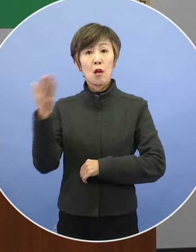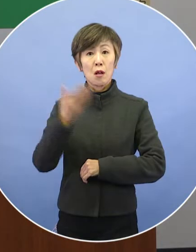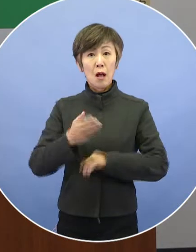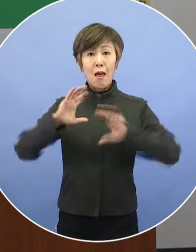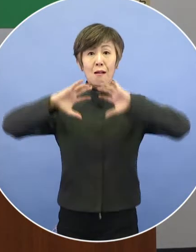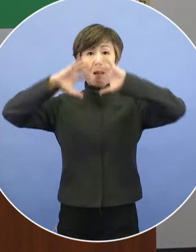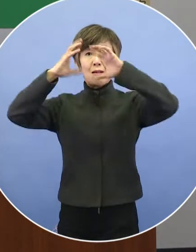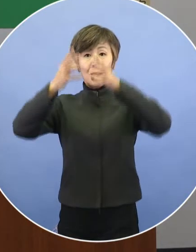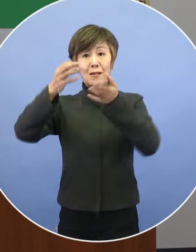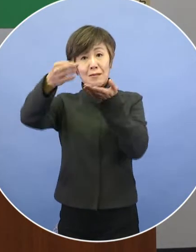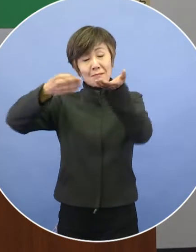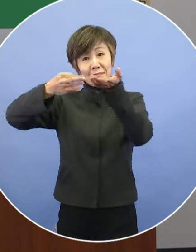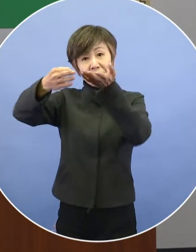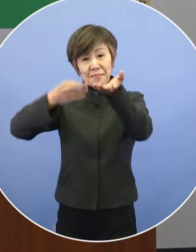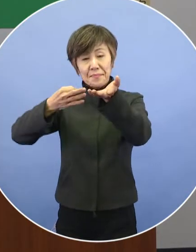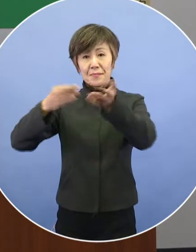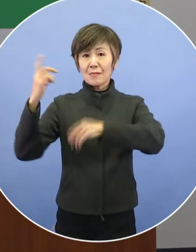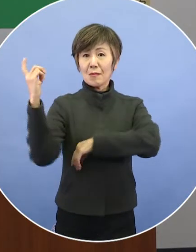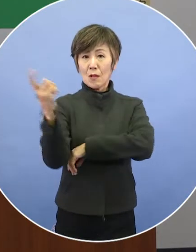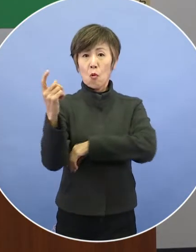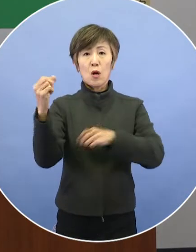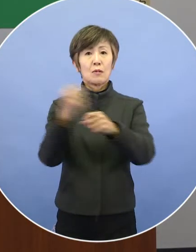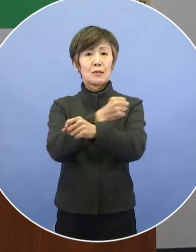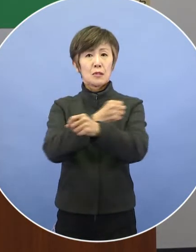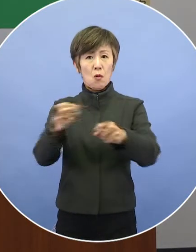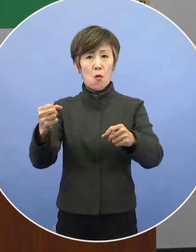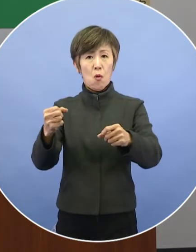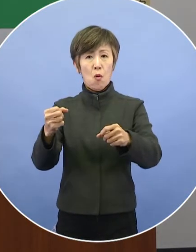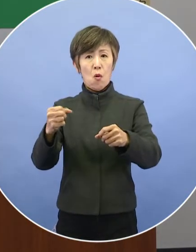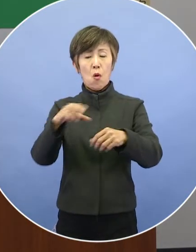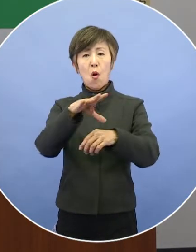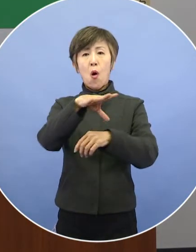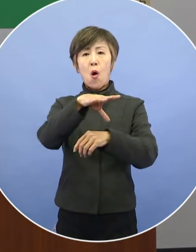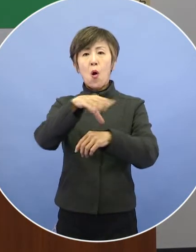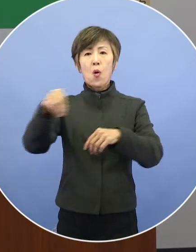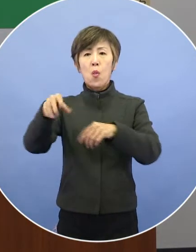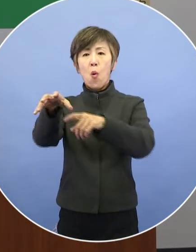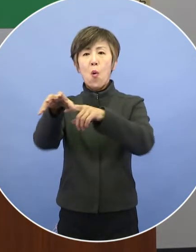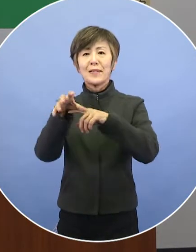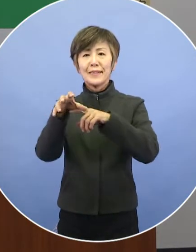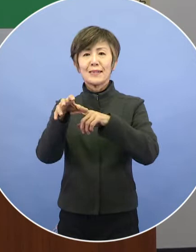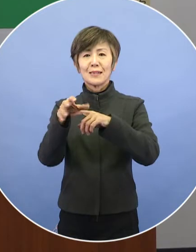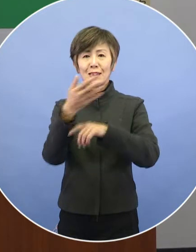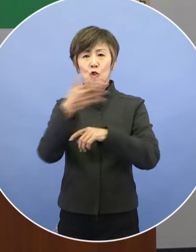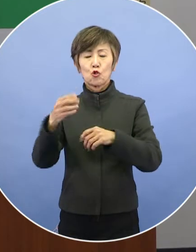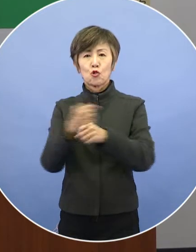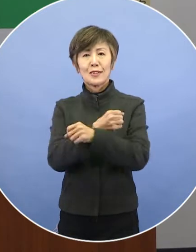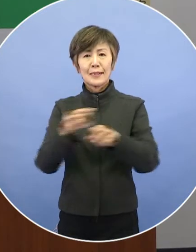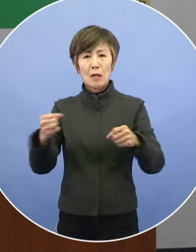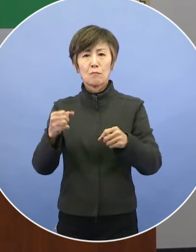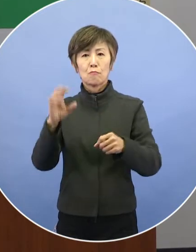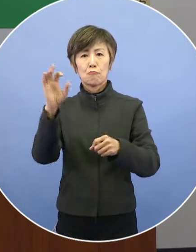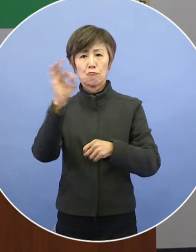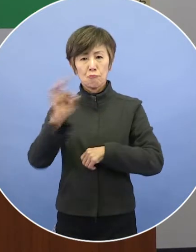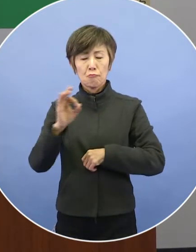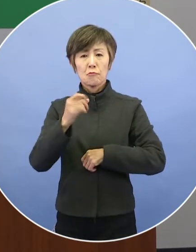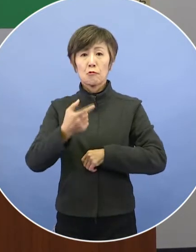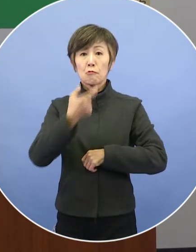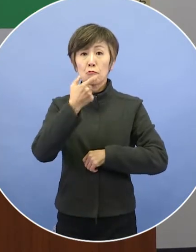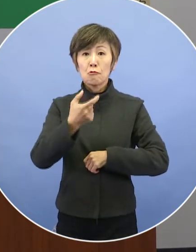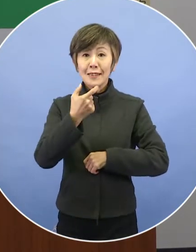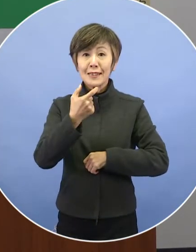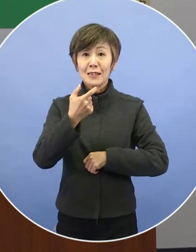それから海外市場への売り込みの強化の事業ということで農林水産物とかそれから食品こういったもののです